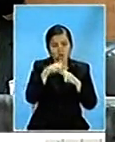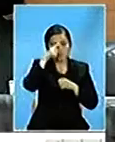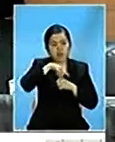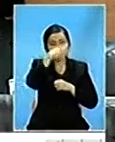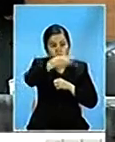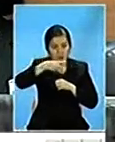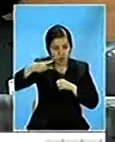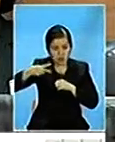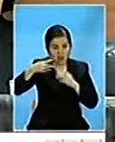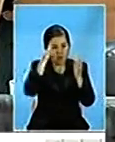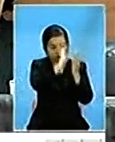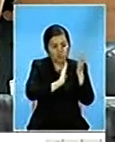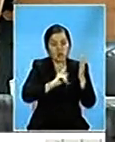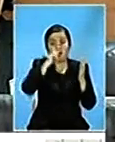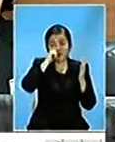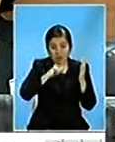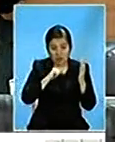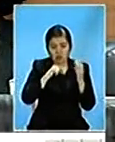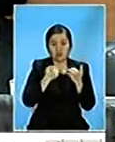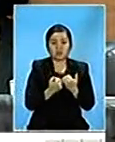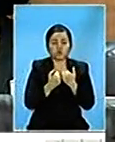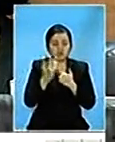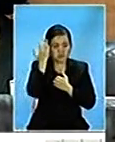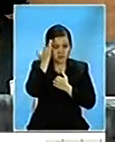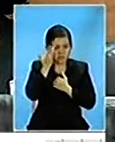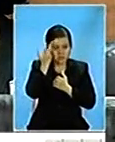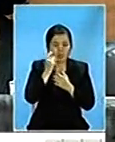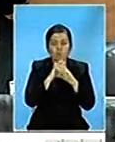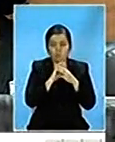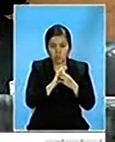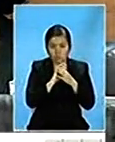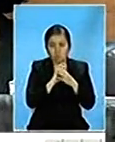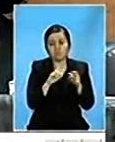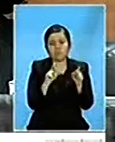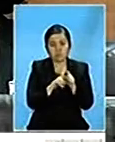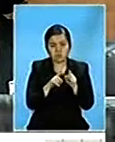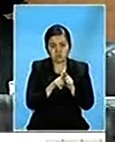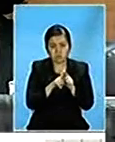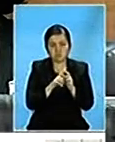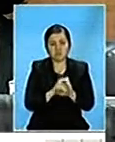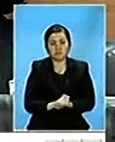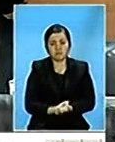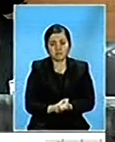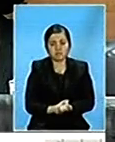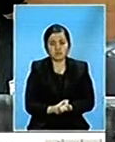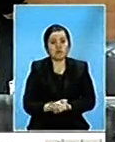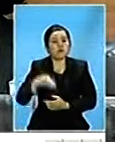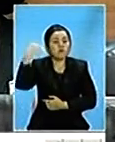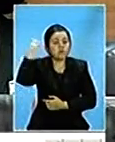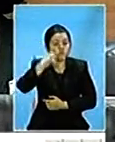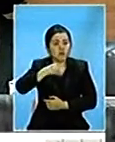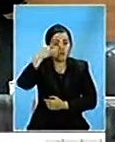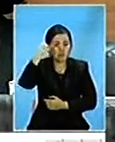ยของชาติเราและเป็นที่น่าวิตกและกังวลใจอย่างยิ่งหลายครั้งนะคะที่พบว่